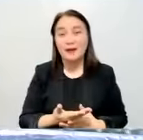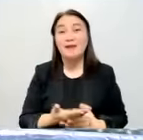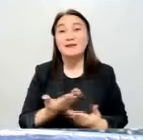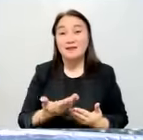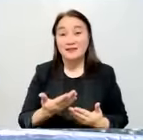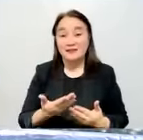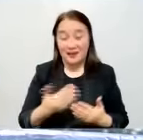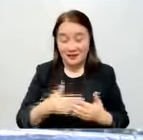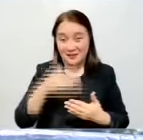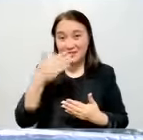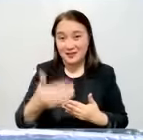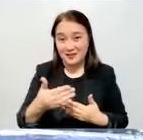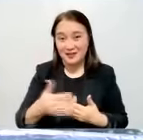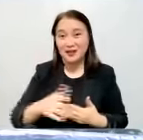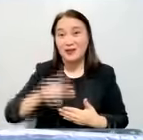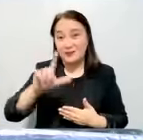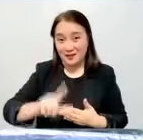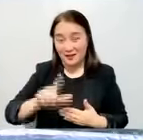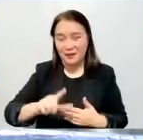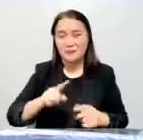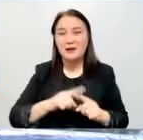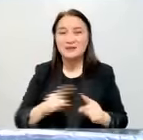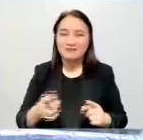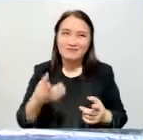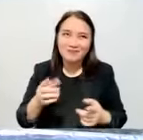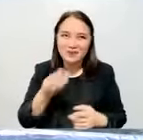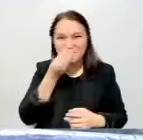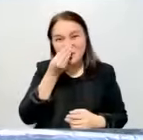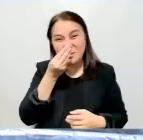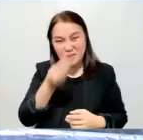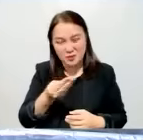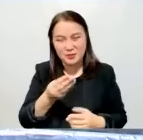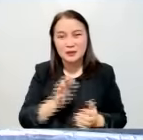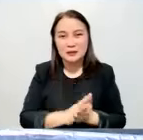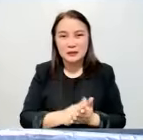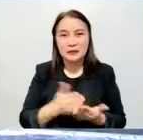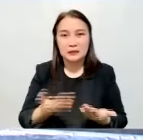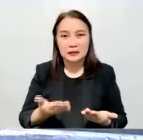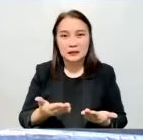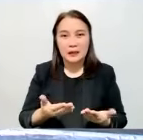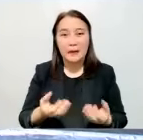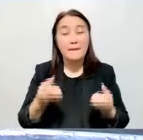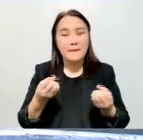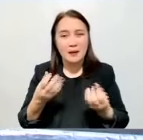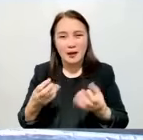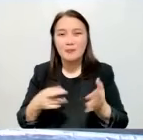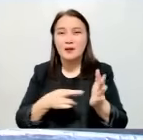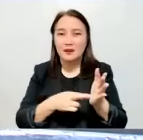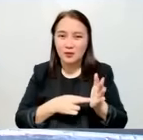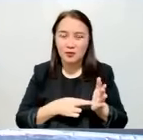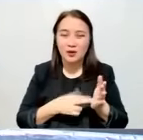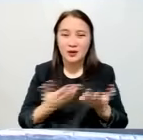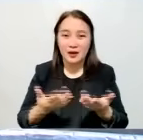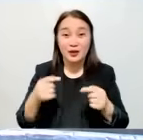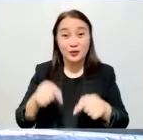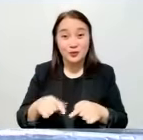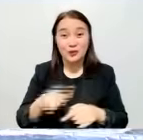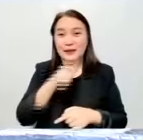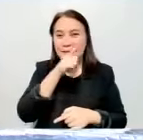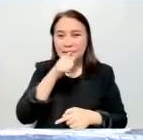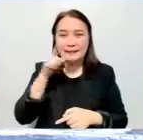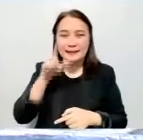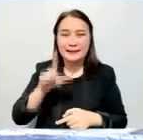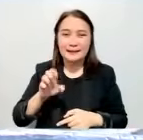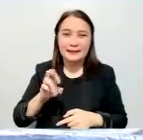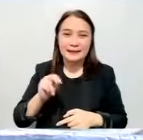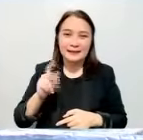hindi na ganoon kalaki ang bawas. Lalo't inaasahan ang pagtaas ng demand habang papalapit ang Semana Santa. Nasa frontline